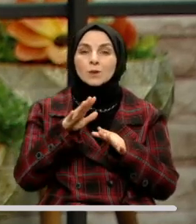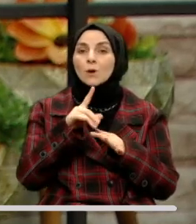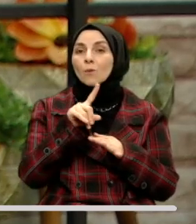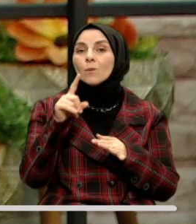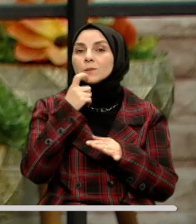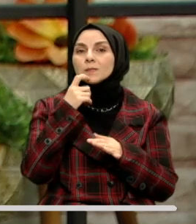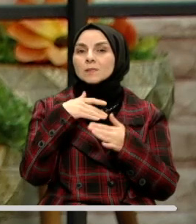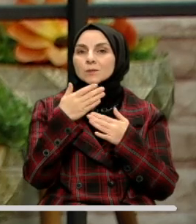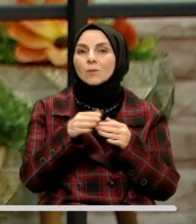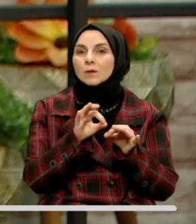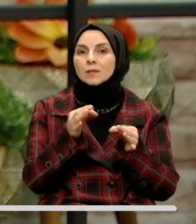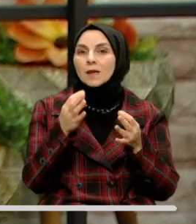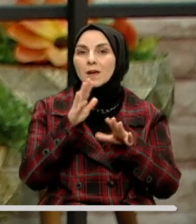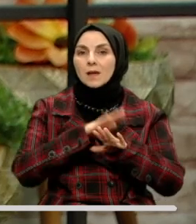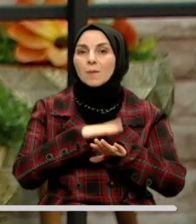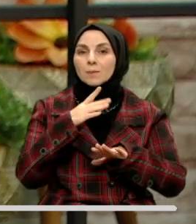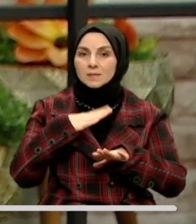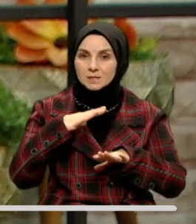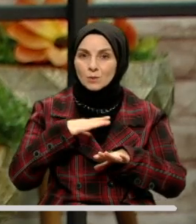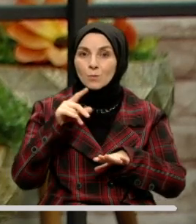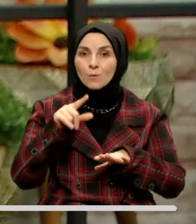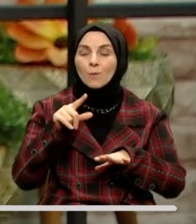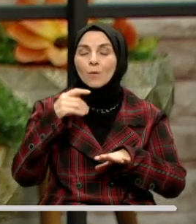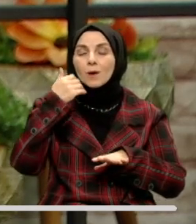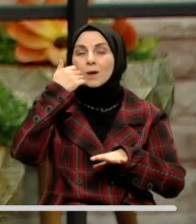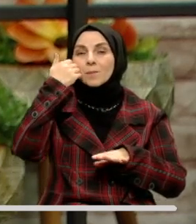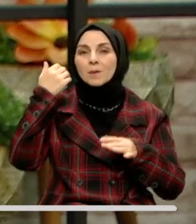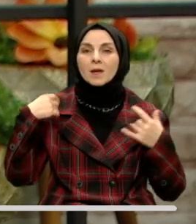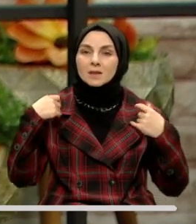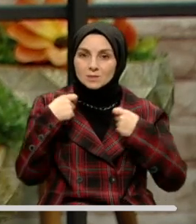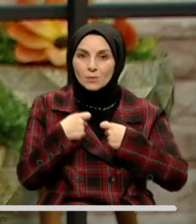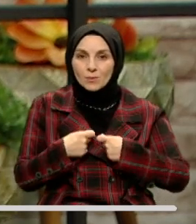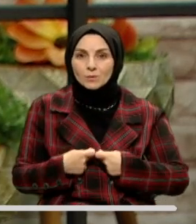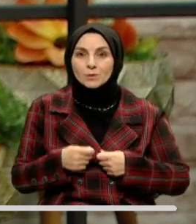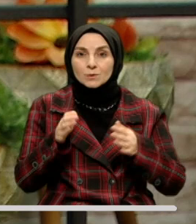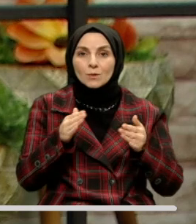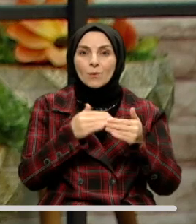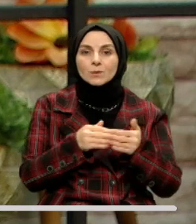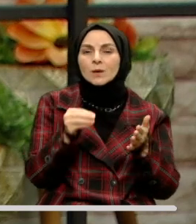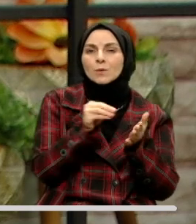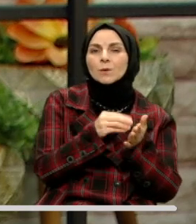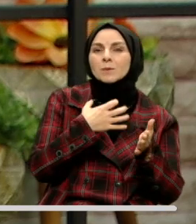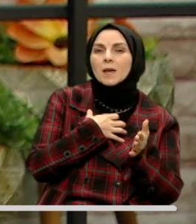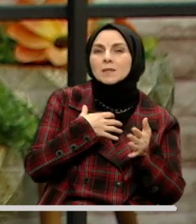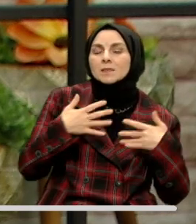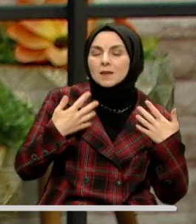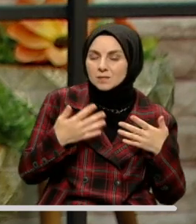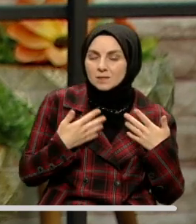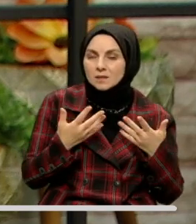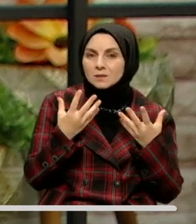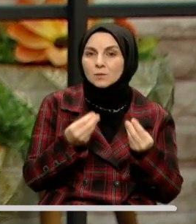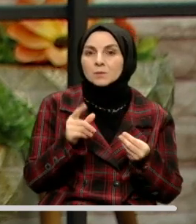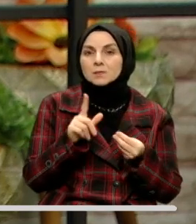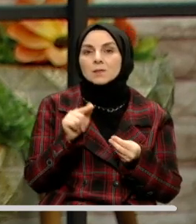ne yapmak istiyorum? O beyaz önlüğünüzü hatta odaya koyarak kendinizi motive etmeniz çok ciddi olumlu